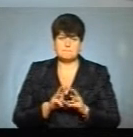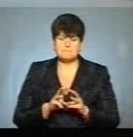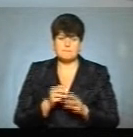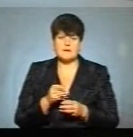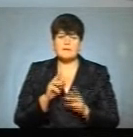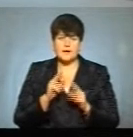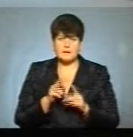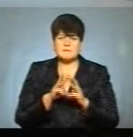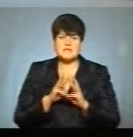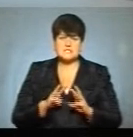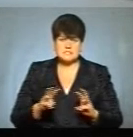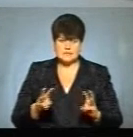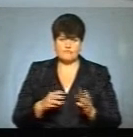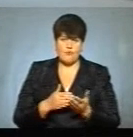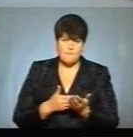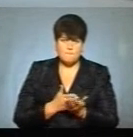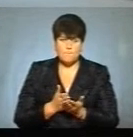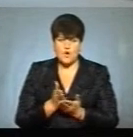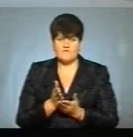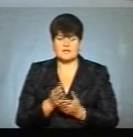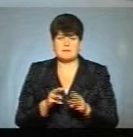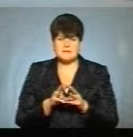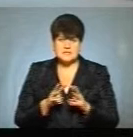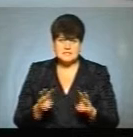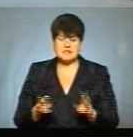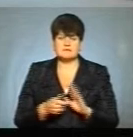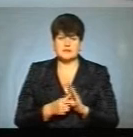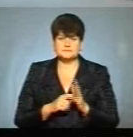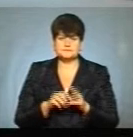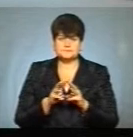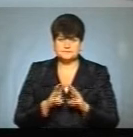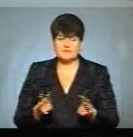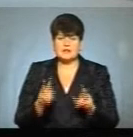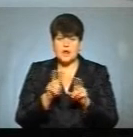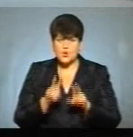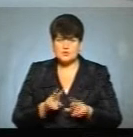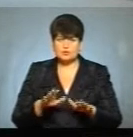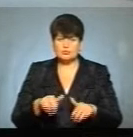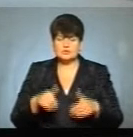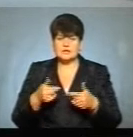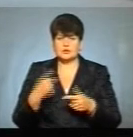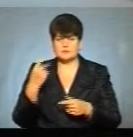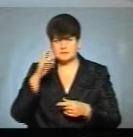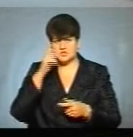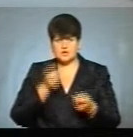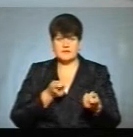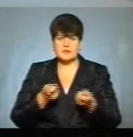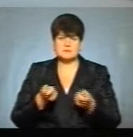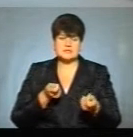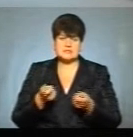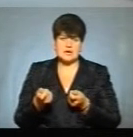як і міністерство, профільні міністерства і Кабмін для розгляду подав обласним державним